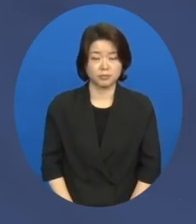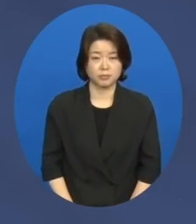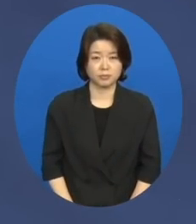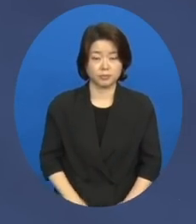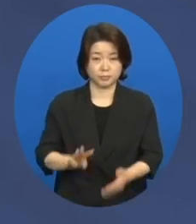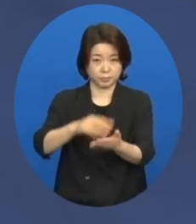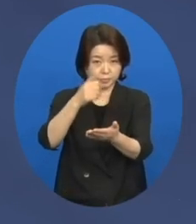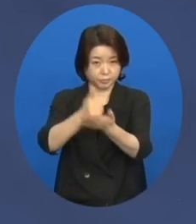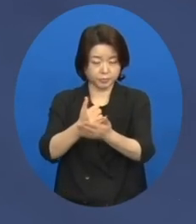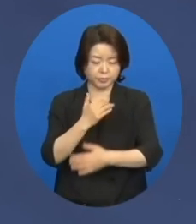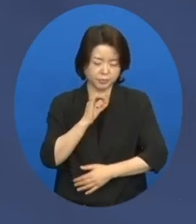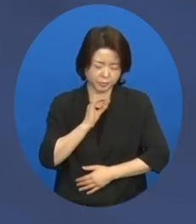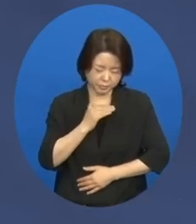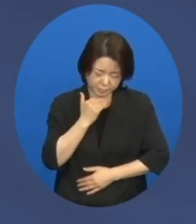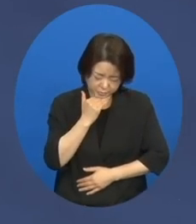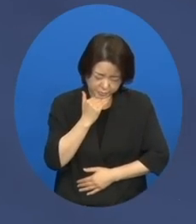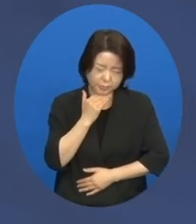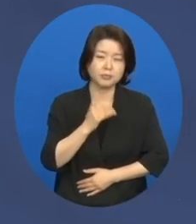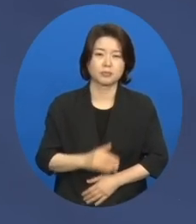메시아를 오직 기다린다고